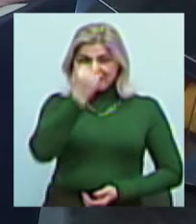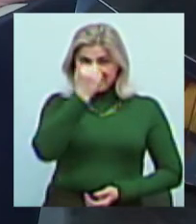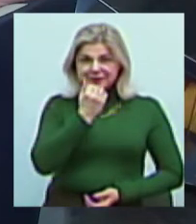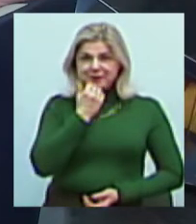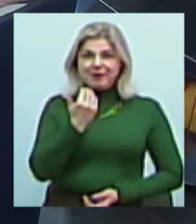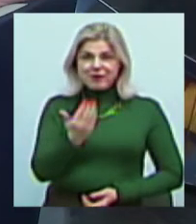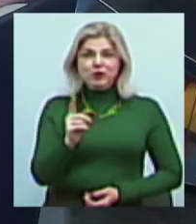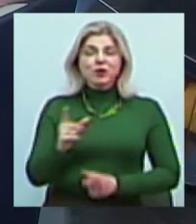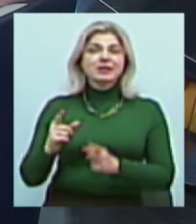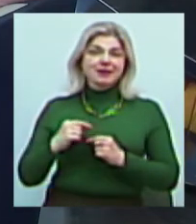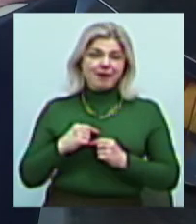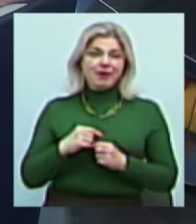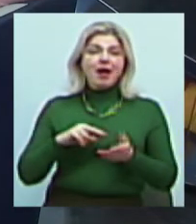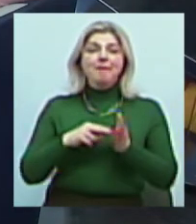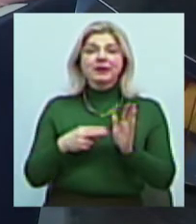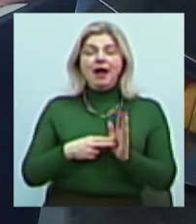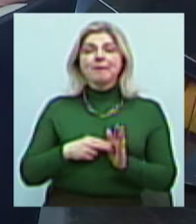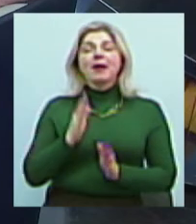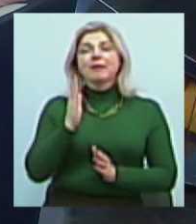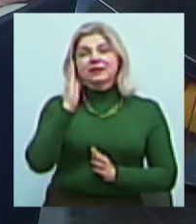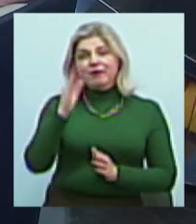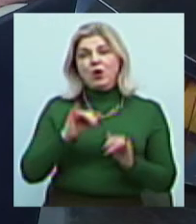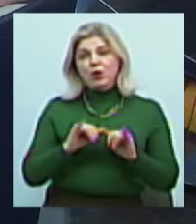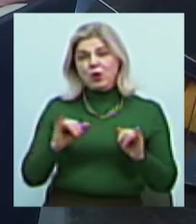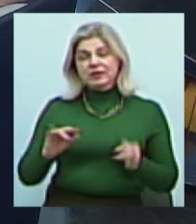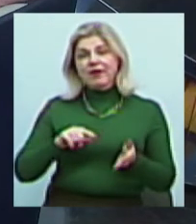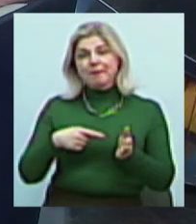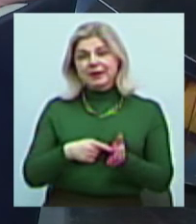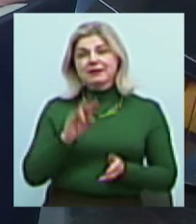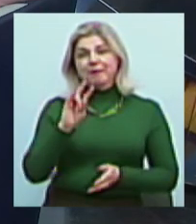що ви були з нами. План перспективного розвитку